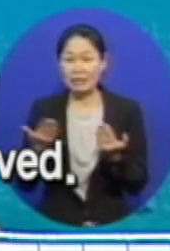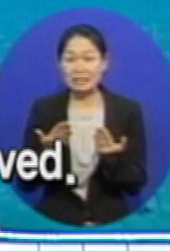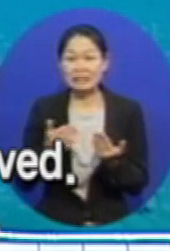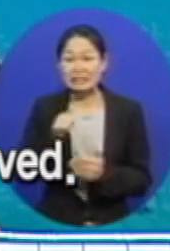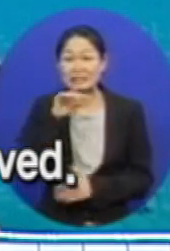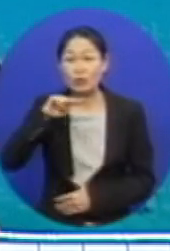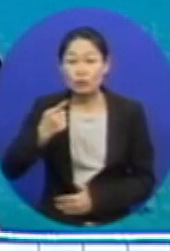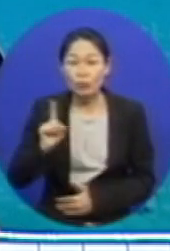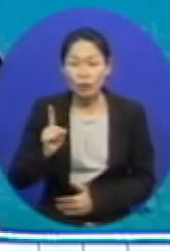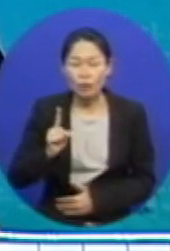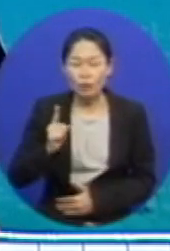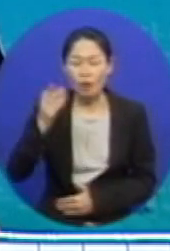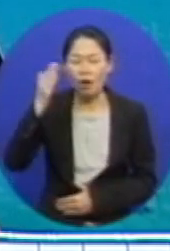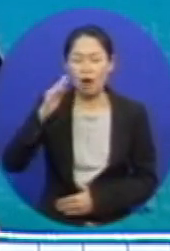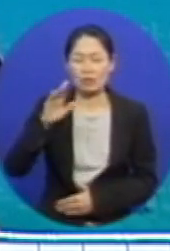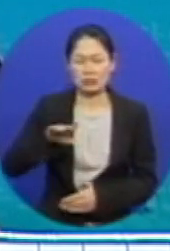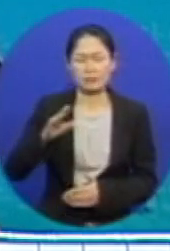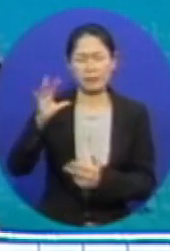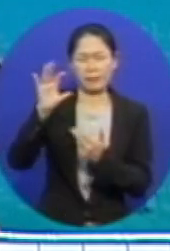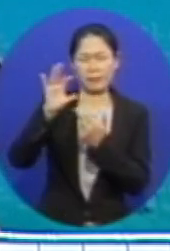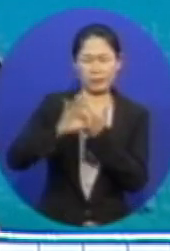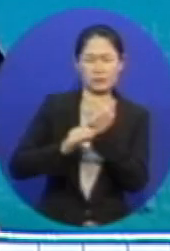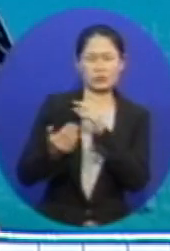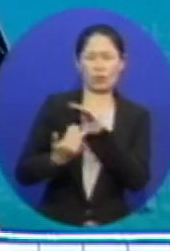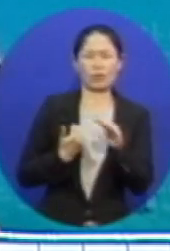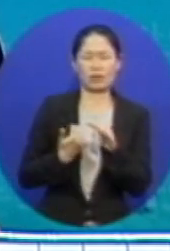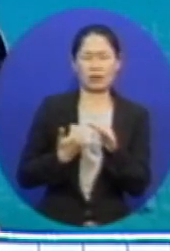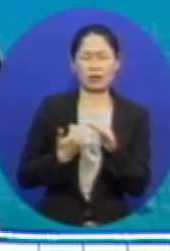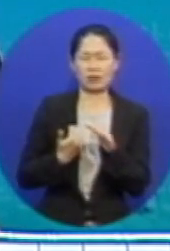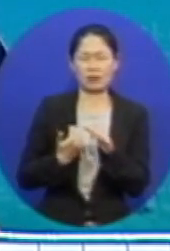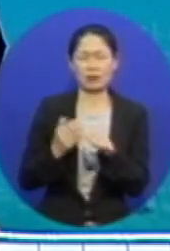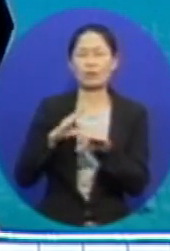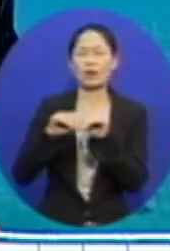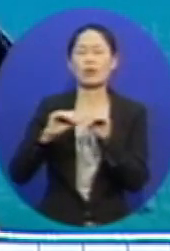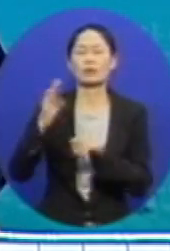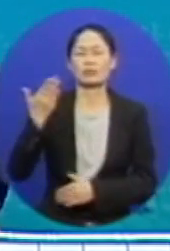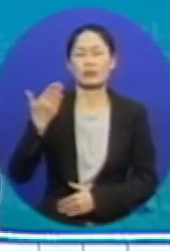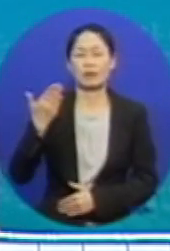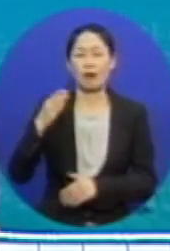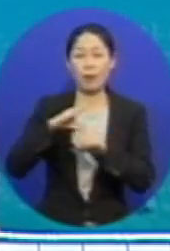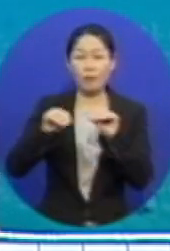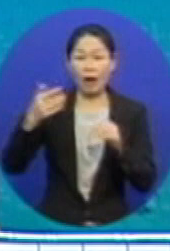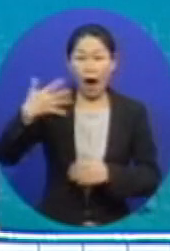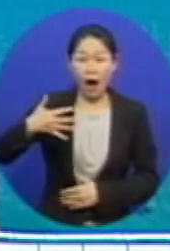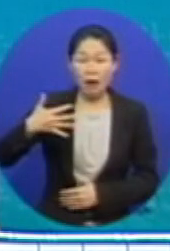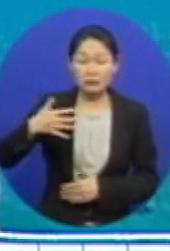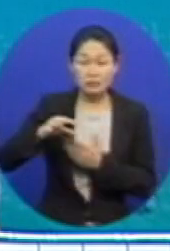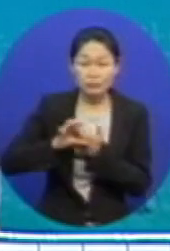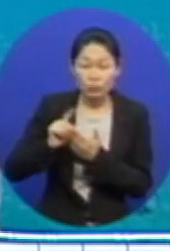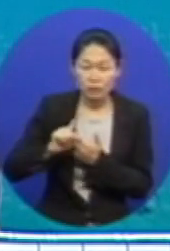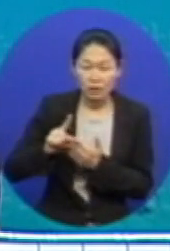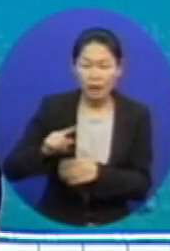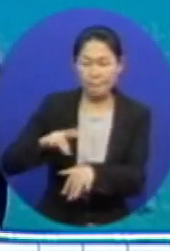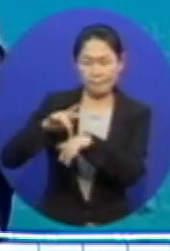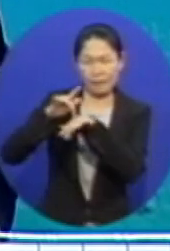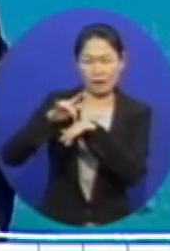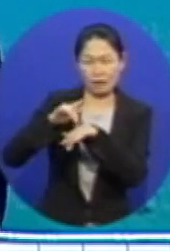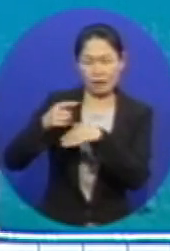그 날 밤으로 풀 지요 그게 풀리지 않으면 마귀에게 마음을 빼앗기는 건데요